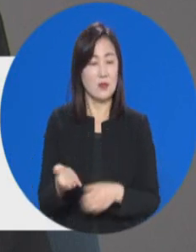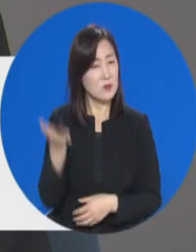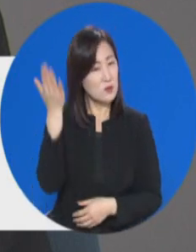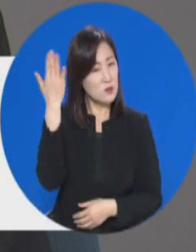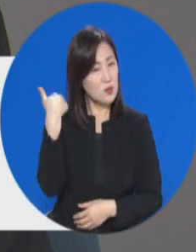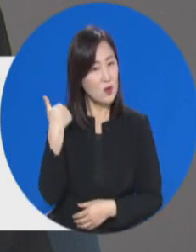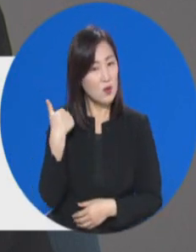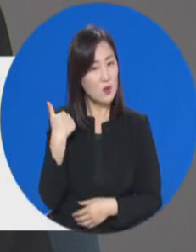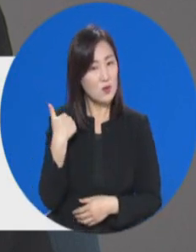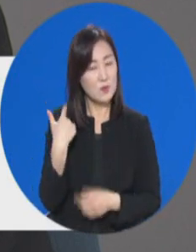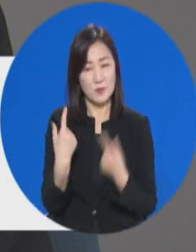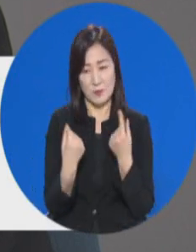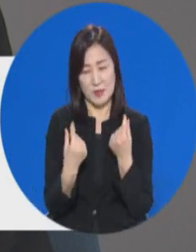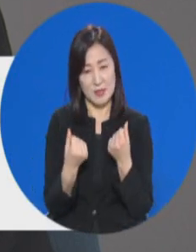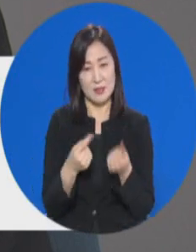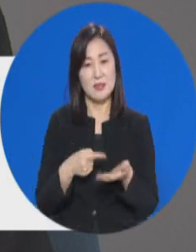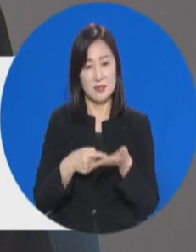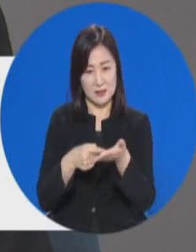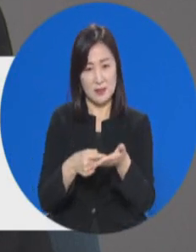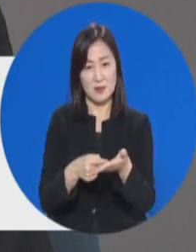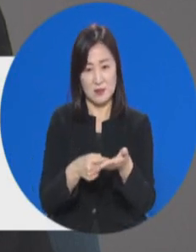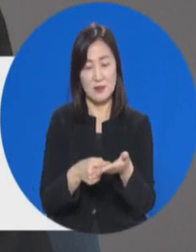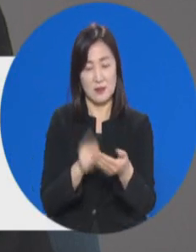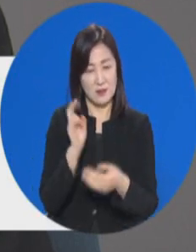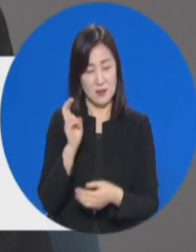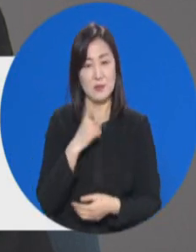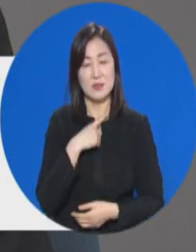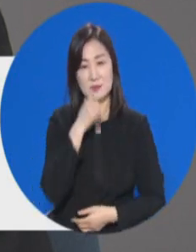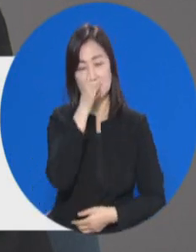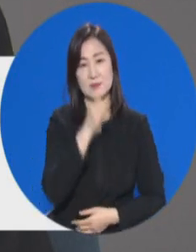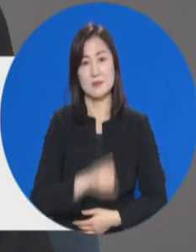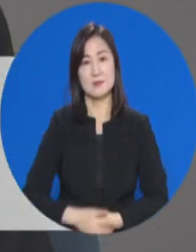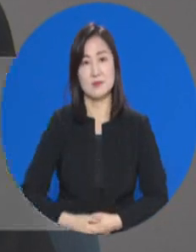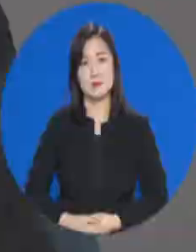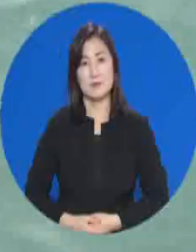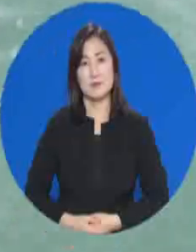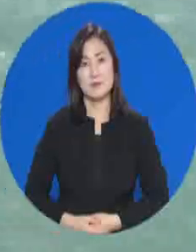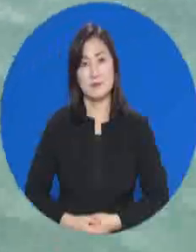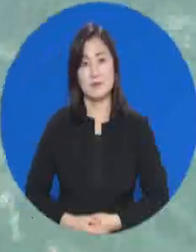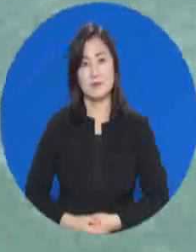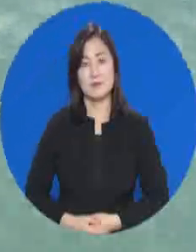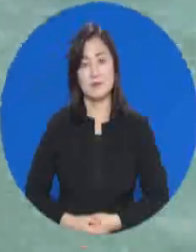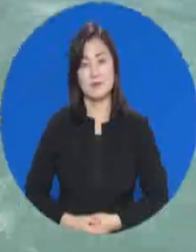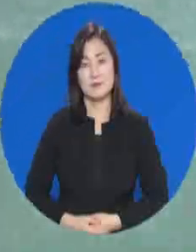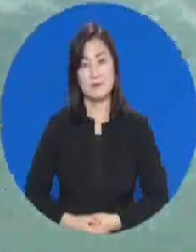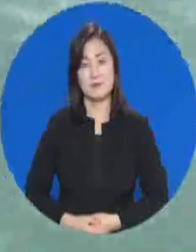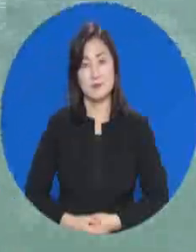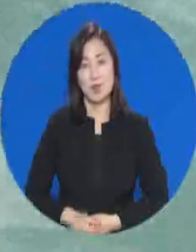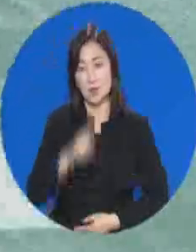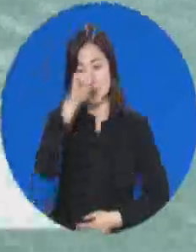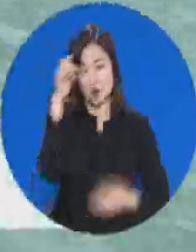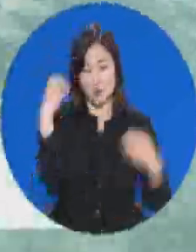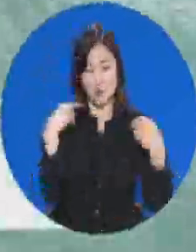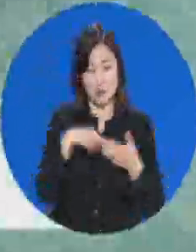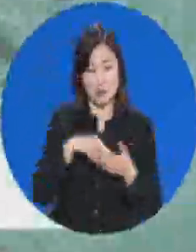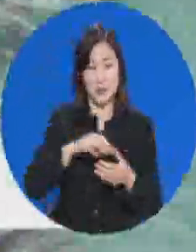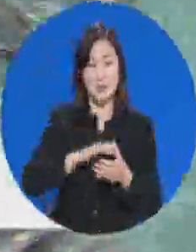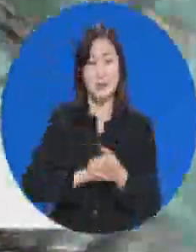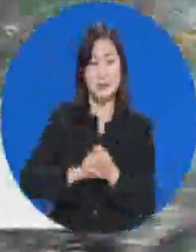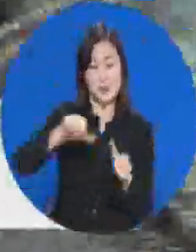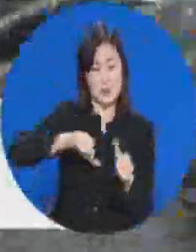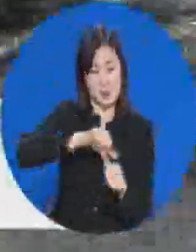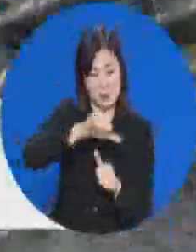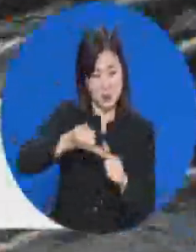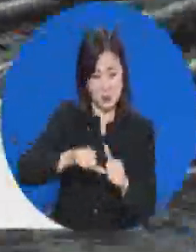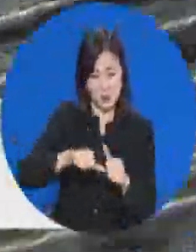아마 2년같이 이렇게 신청한 걸로 저희들이 이해를 하고 있습니다. 정부의 친환경 스티로폼